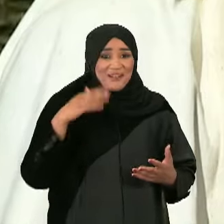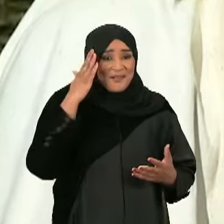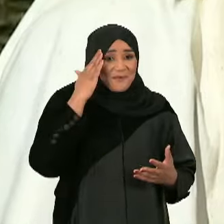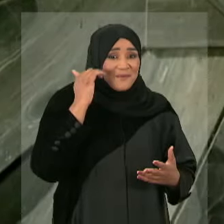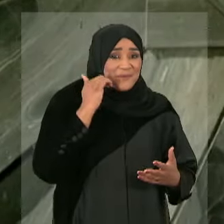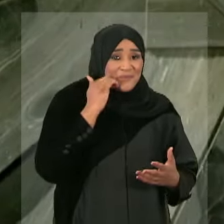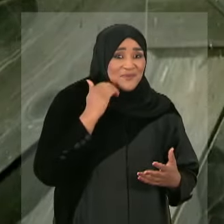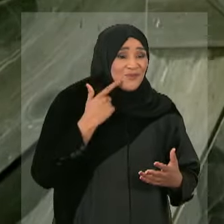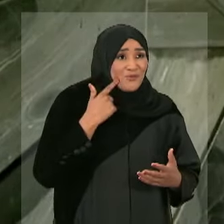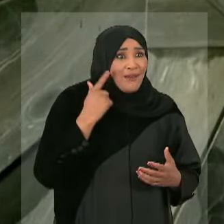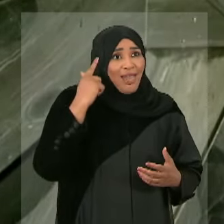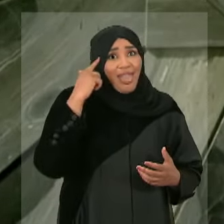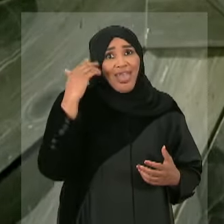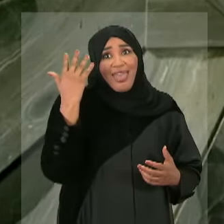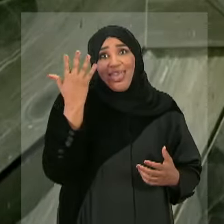وبنيتكم، يا